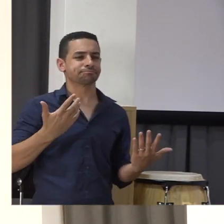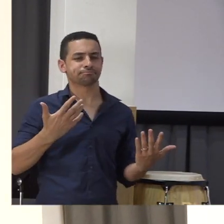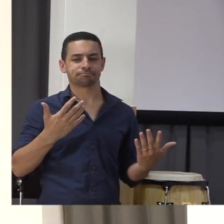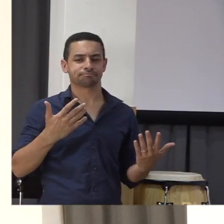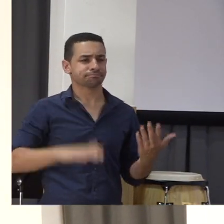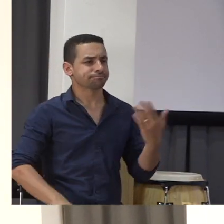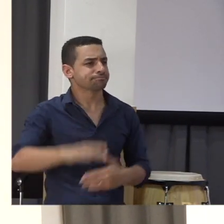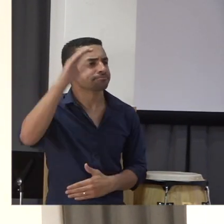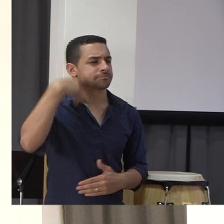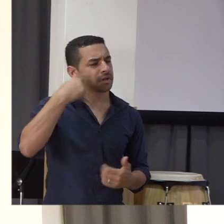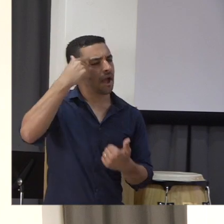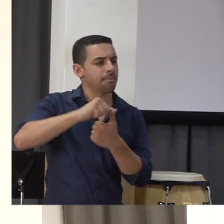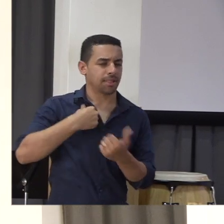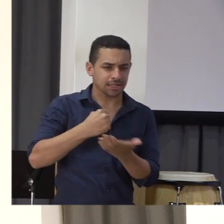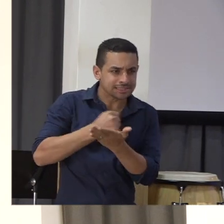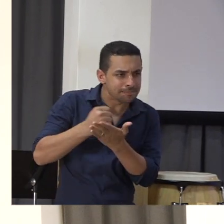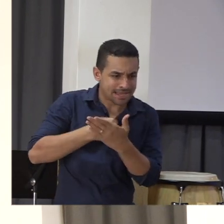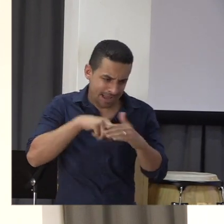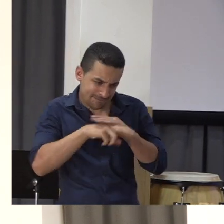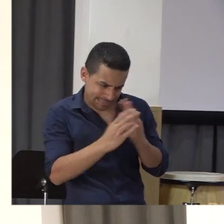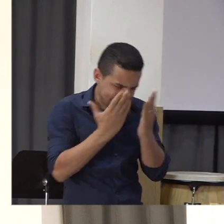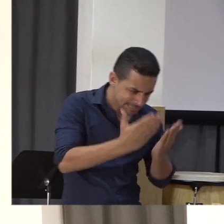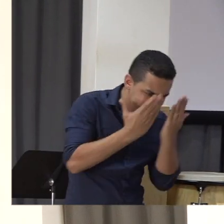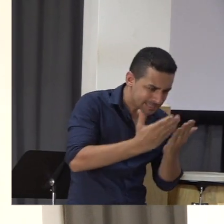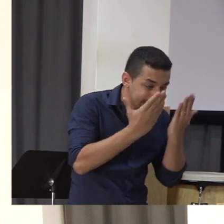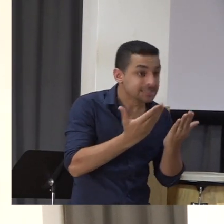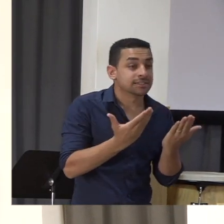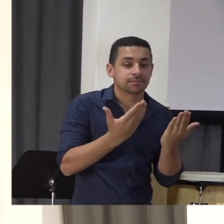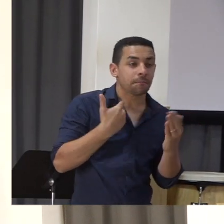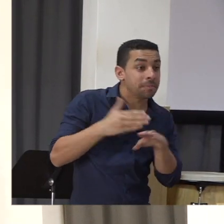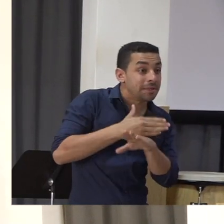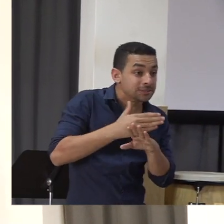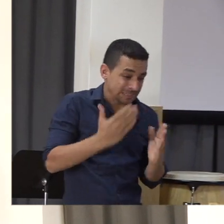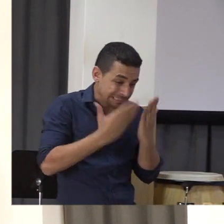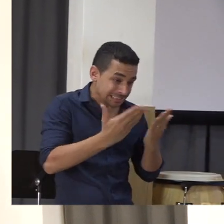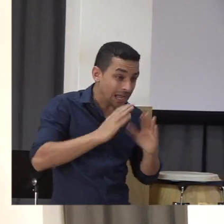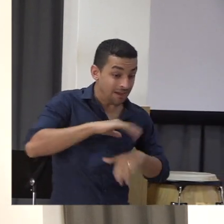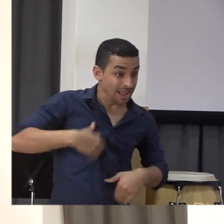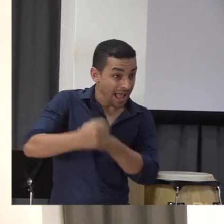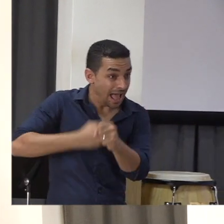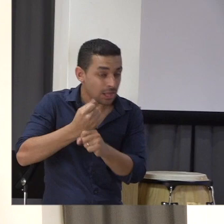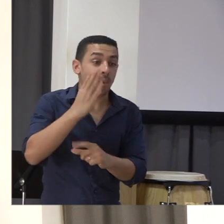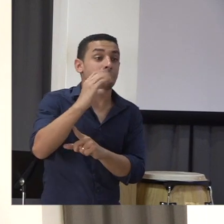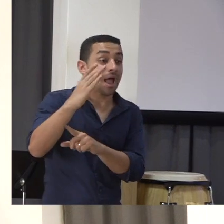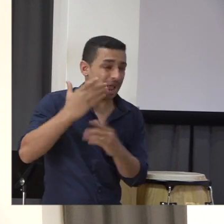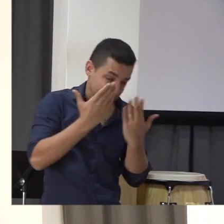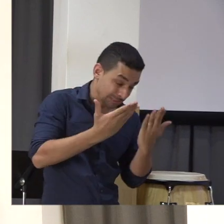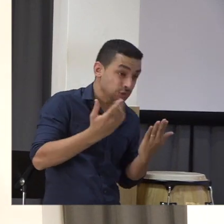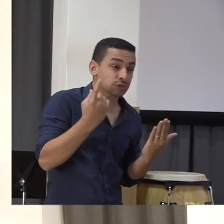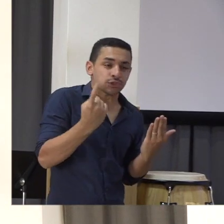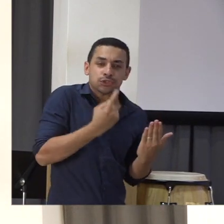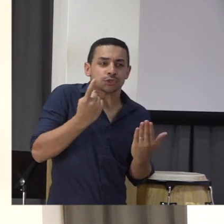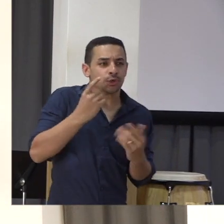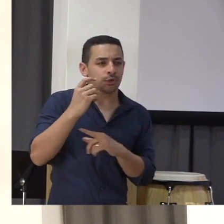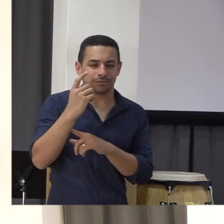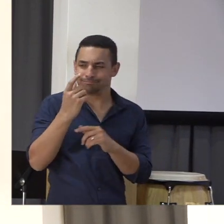me rappelle quand je faisais mes examens, je révisais mes examens ou je préparais mes examens de fin d'année ou encore le bac. J'ai grandi avec la